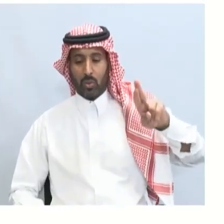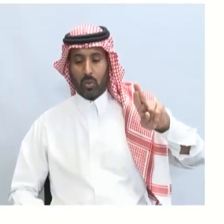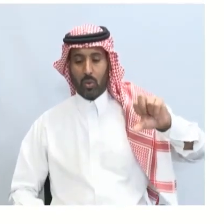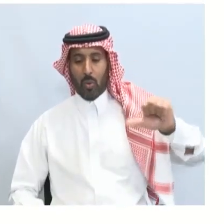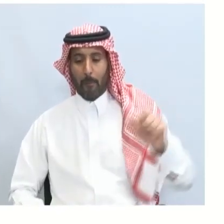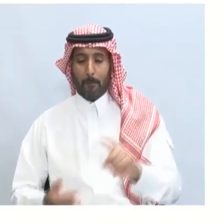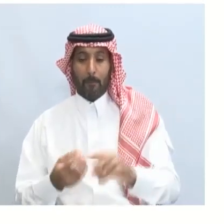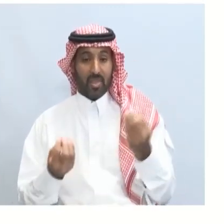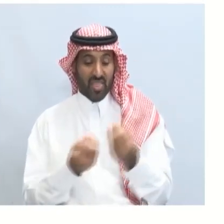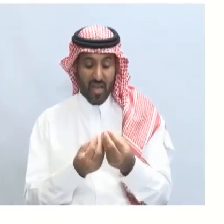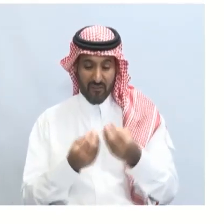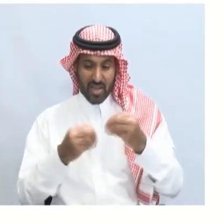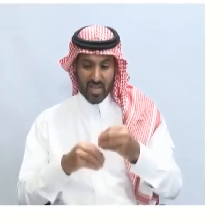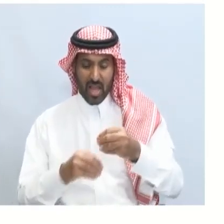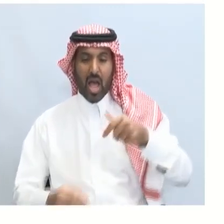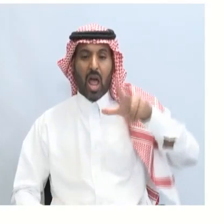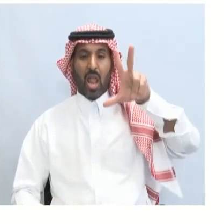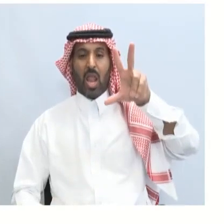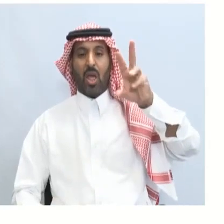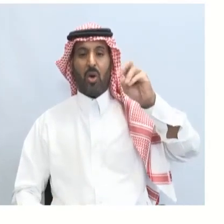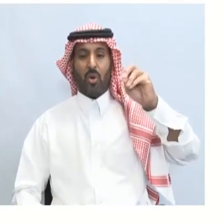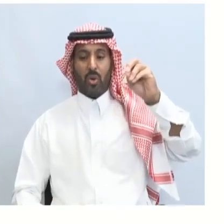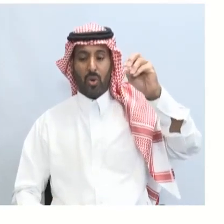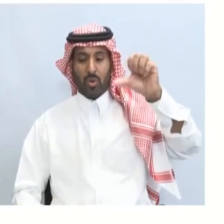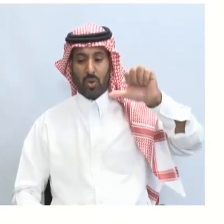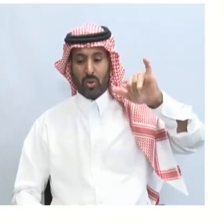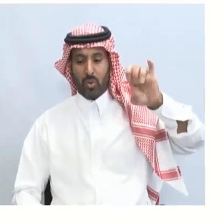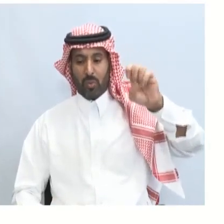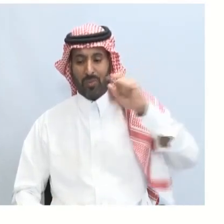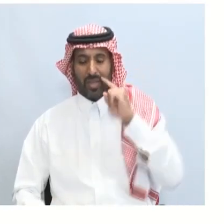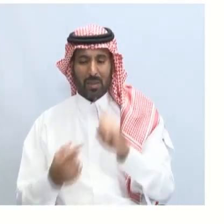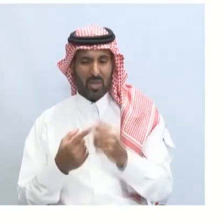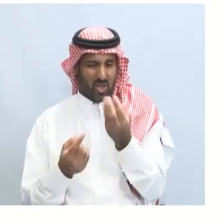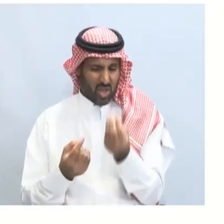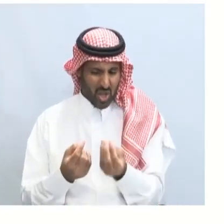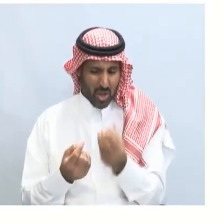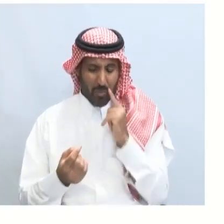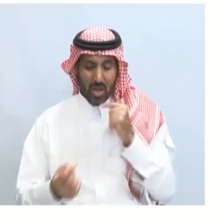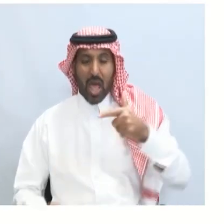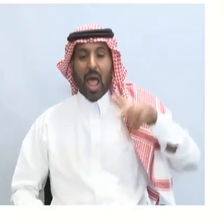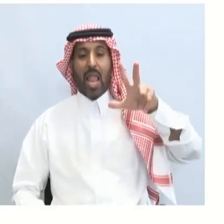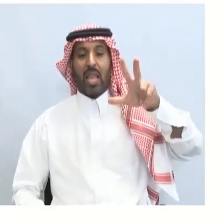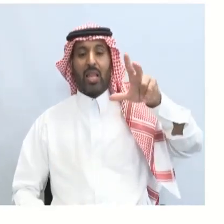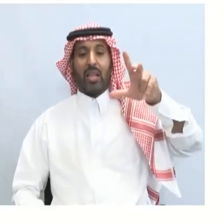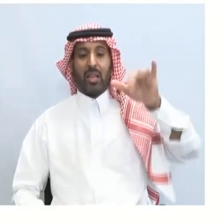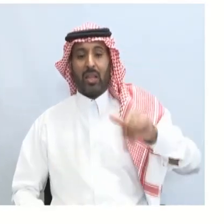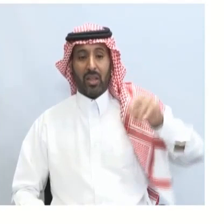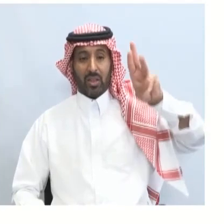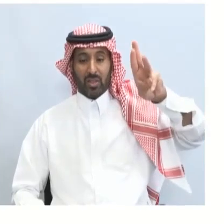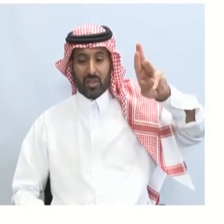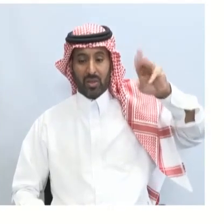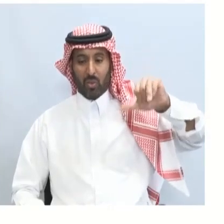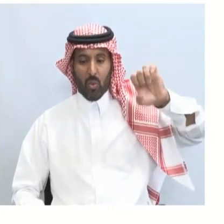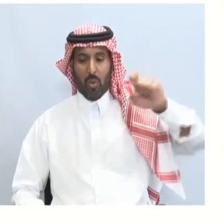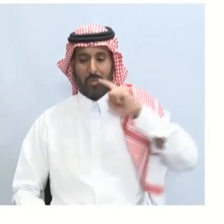الى الهيليوم وكميه صغيره من الليثيوم ولكن بمجرد انخفاض